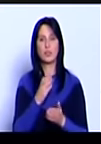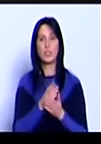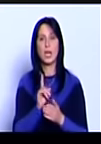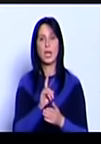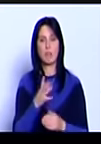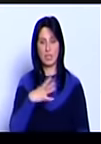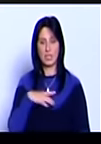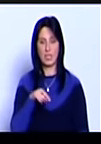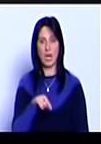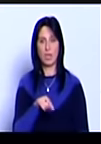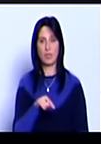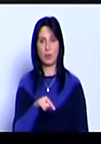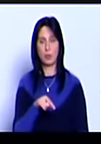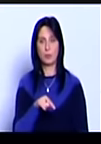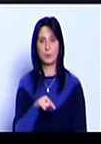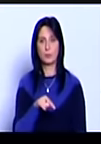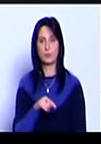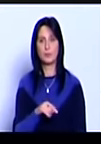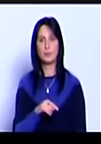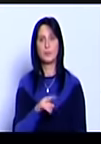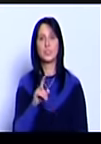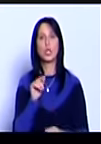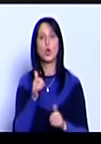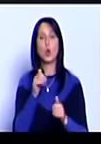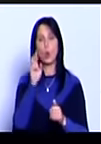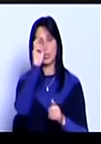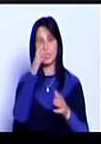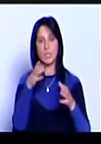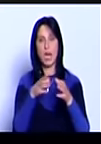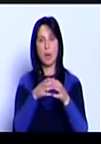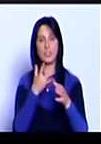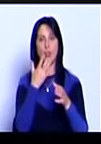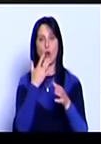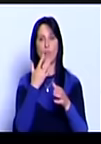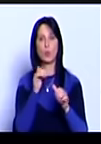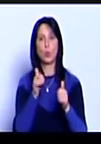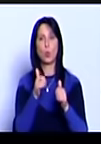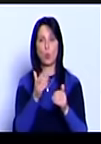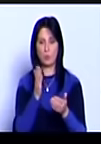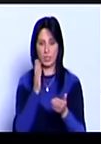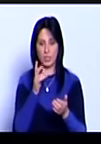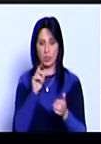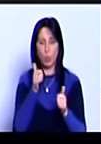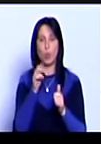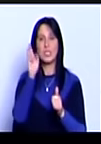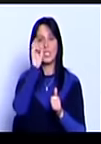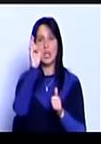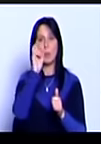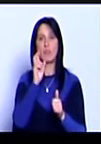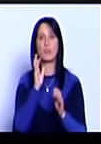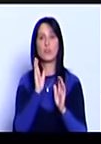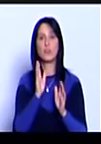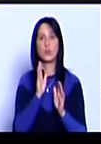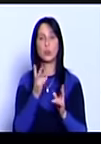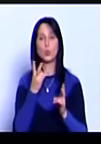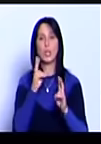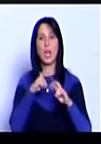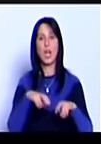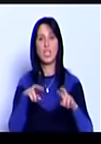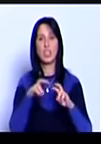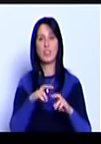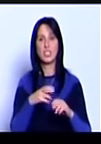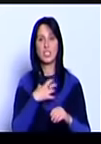რამე. საქართველო როგორც სახელმწიფო ეროვნული, რომელიც როგორც სახელმწიფო ეროვნული სახელმწიფო განიხილავს